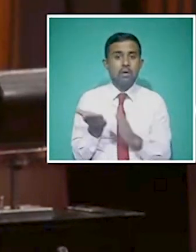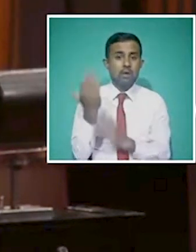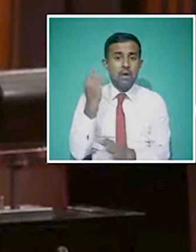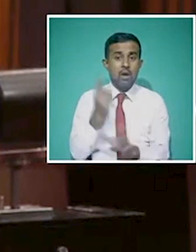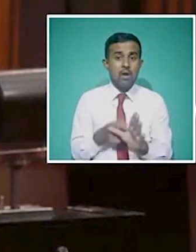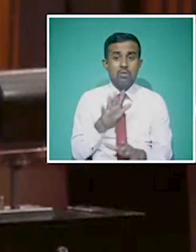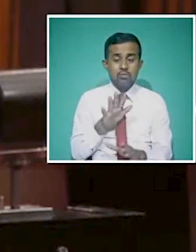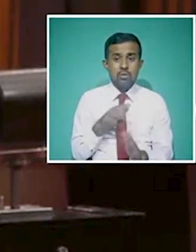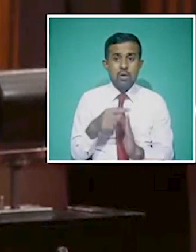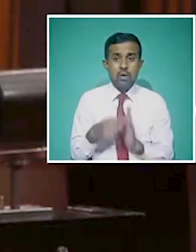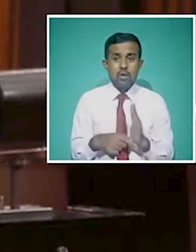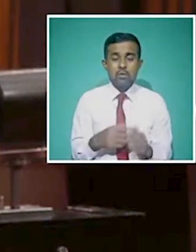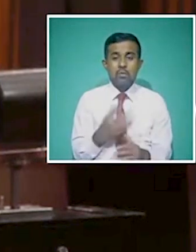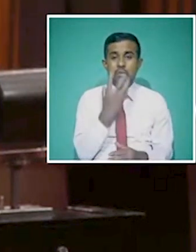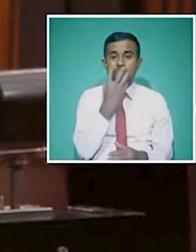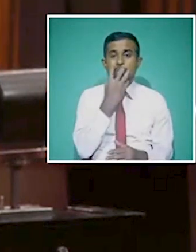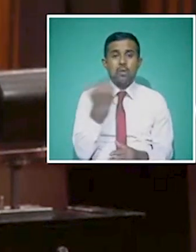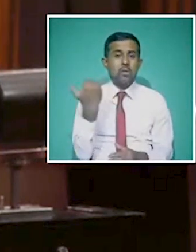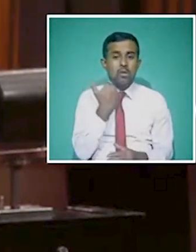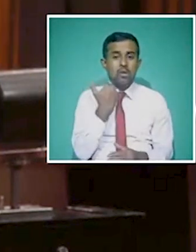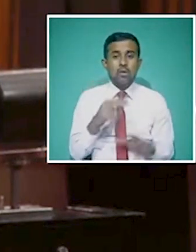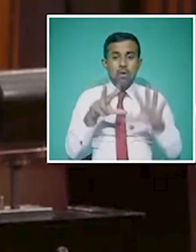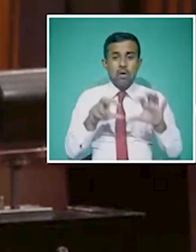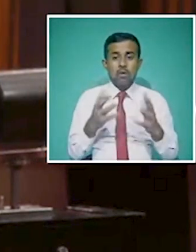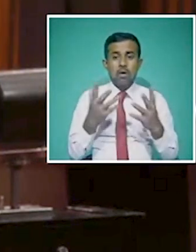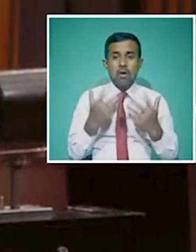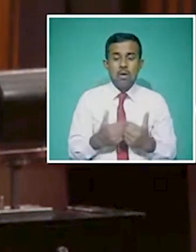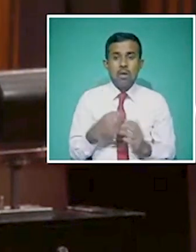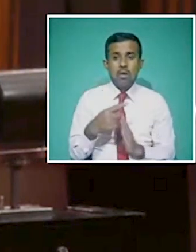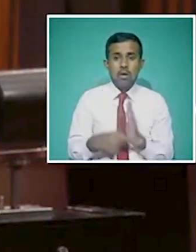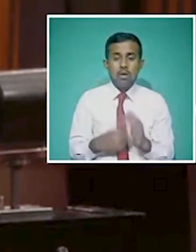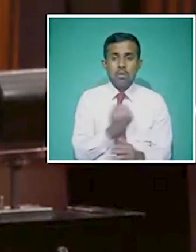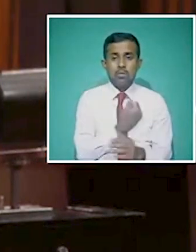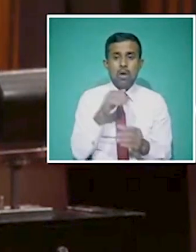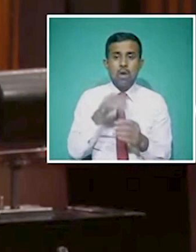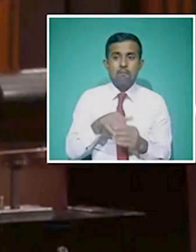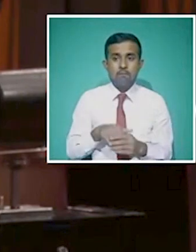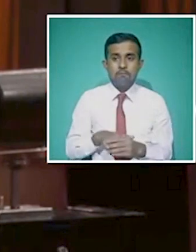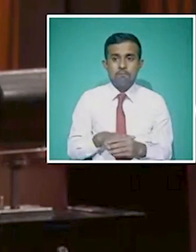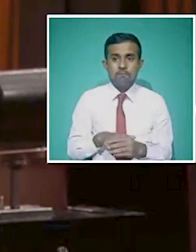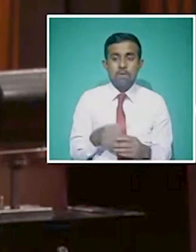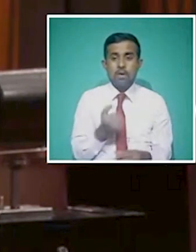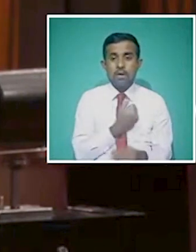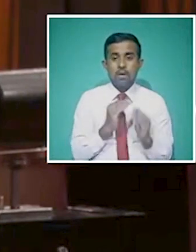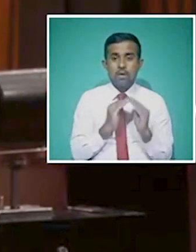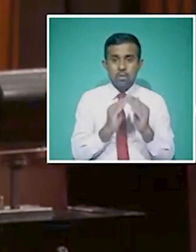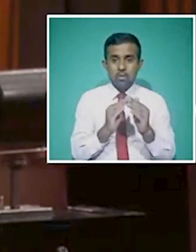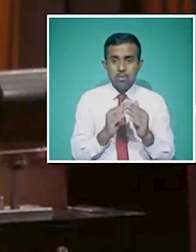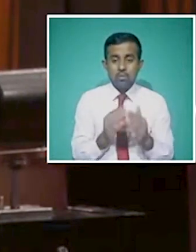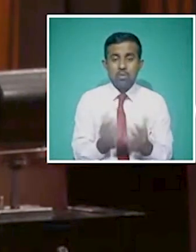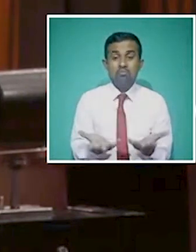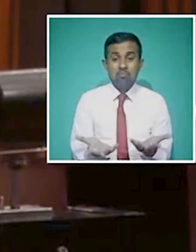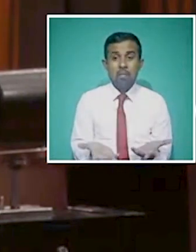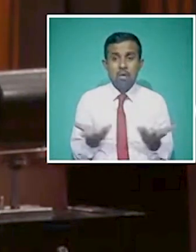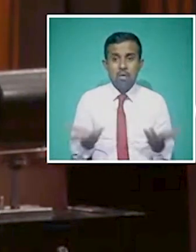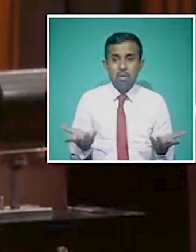විතරක් ලංකාවේ මේ උෂ්ම ගැනීමේ රෝග නිසා 8000කට වඩා ලංකාවේ රෝහල් ගත ඉතින් මේ ලංකාවේ රෝහල් පද්ධතියටත් මේගොල්ලන් බරක් කියන